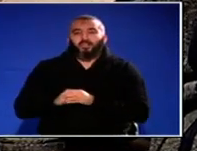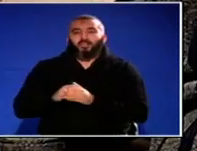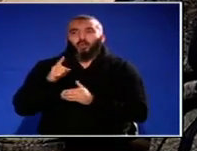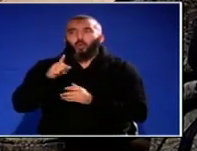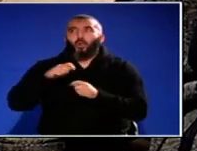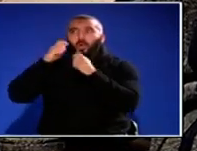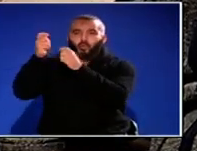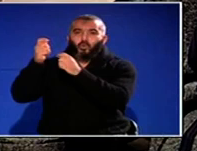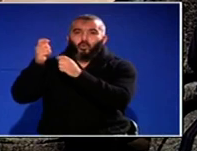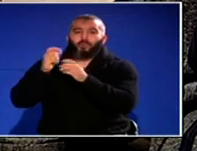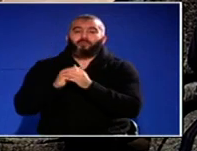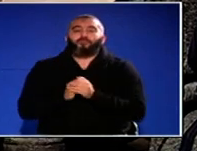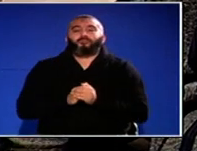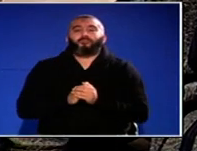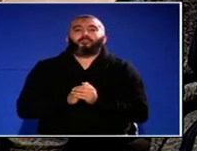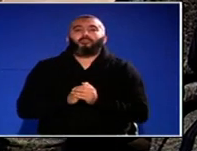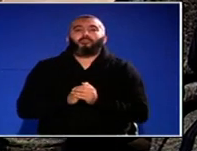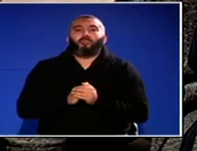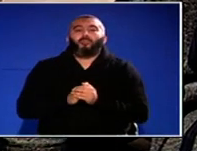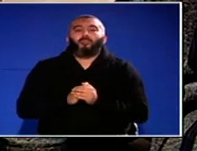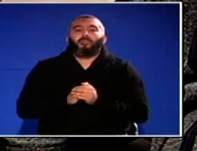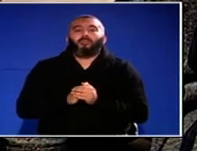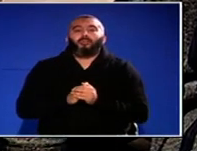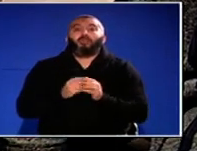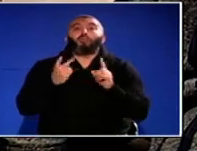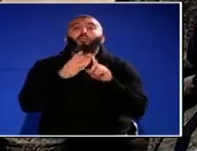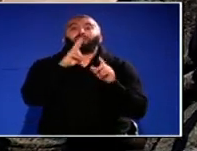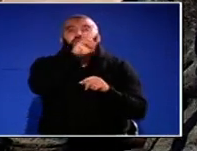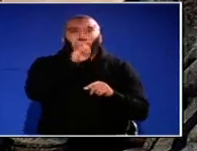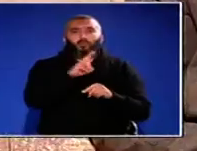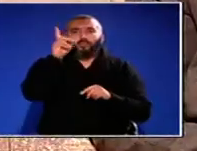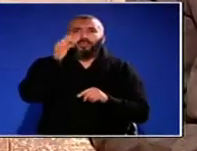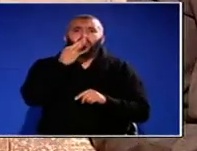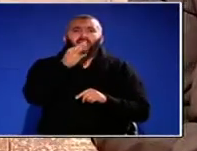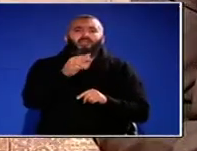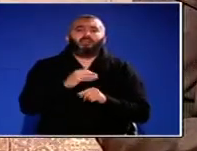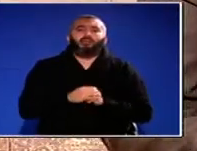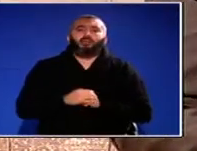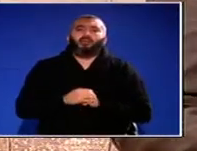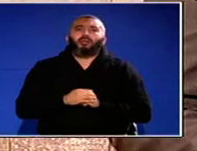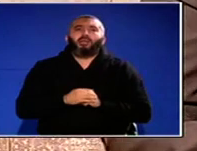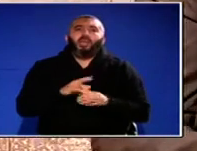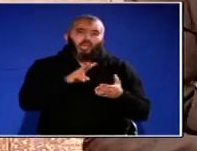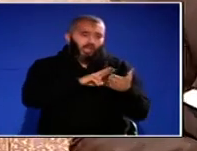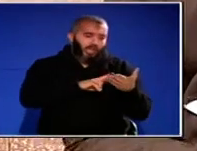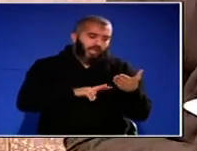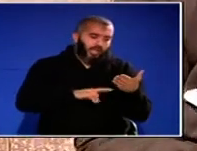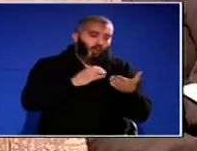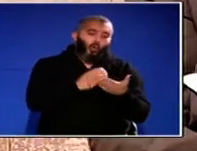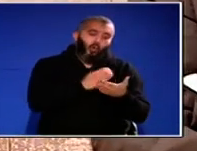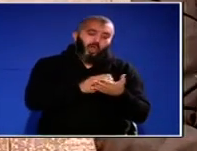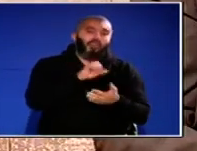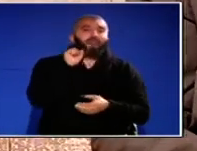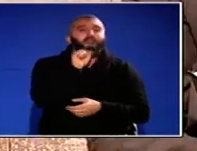جزيلا. دوما في بجاية شيخنا عمار، قراءة القرآن، قال لك سعد الحميد هما يقولوا كي يكملوا القرآن صدق